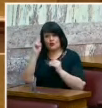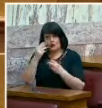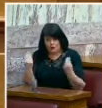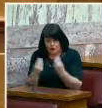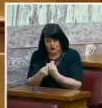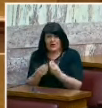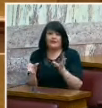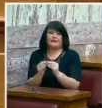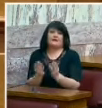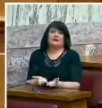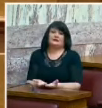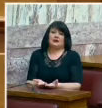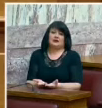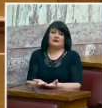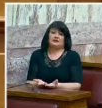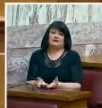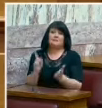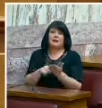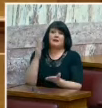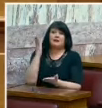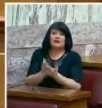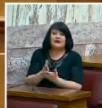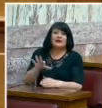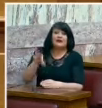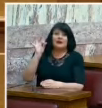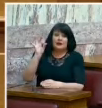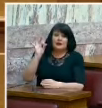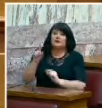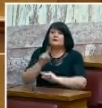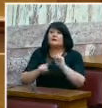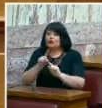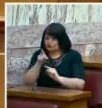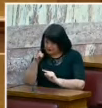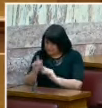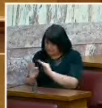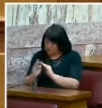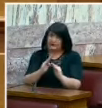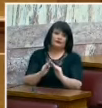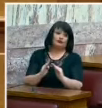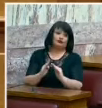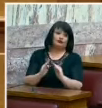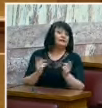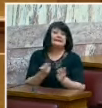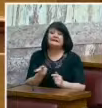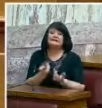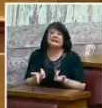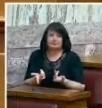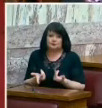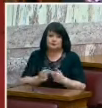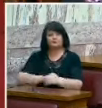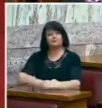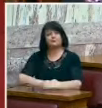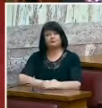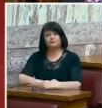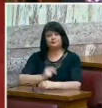μαζί. Και θα πρέπει να διαλέξετε ποιον από τους δύο τελικά θα προστατεύσετε. Έρχομαι τώρα στο